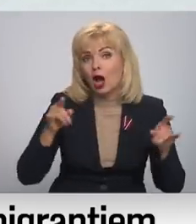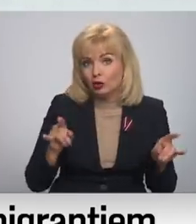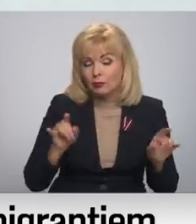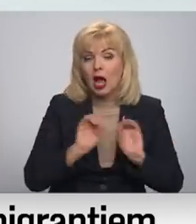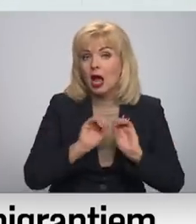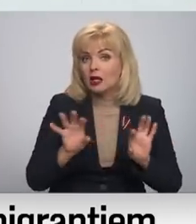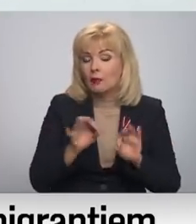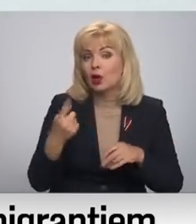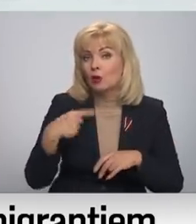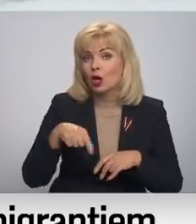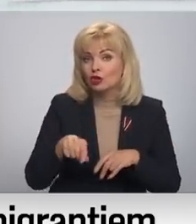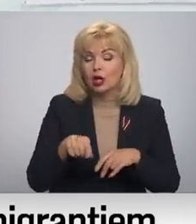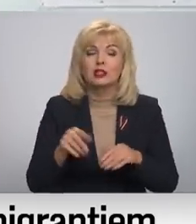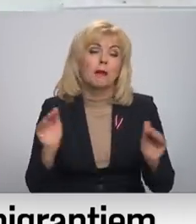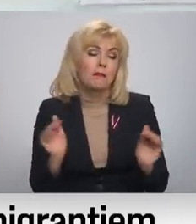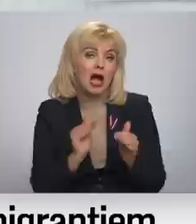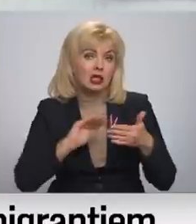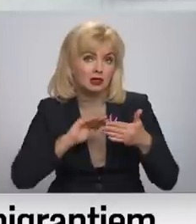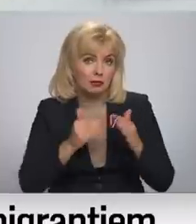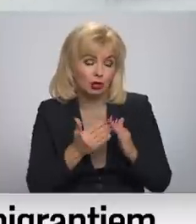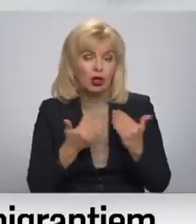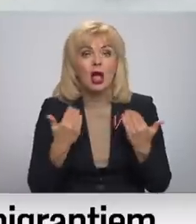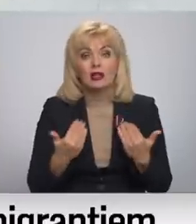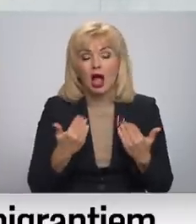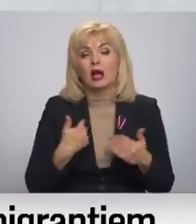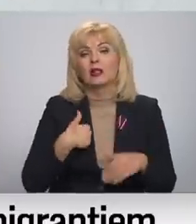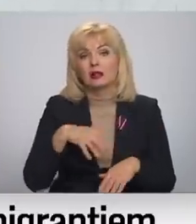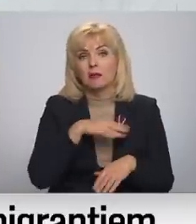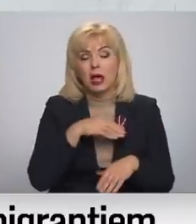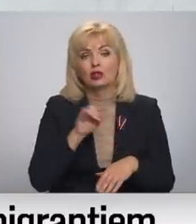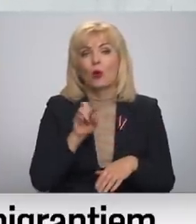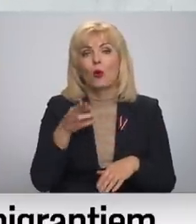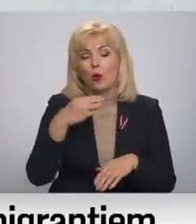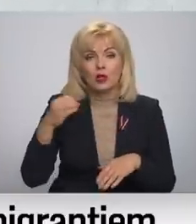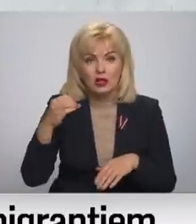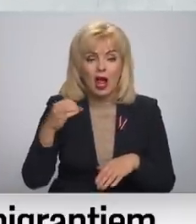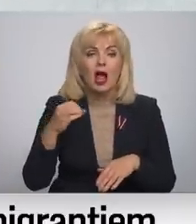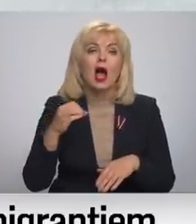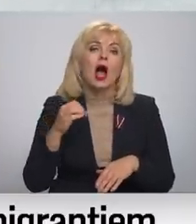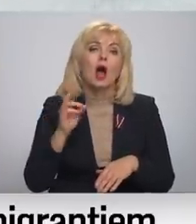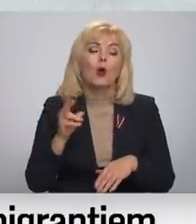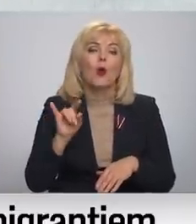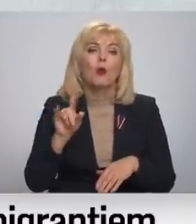reportāžā no šīs salīdzinoši mazās pilsētas, kurā šobrīd atrodamies. Anna Ūdra, Ainis Kupčs, Latvijas televīzija no Polijas.